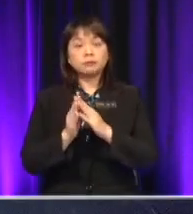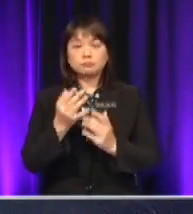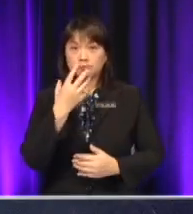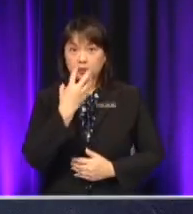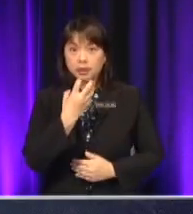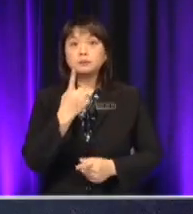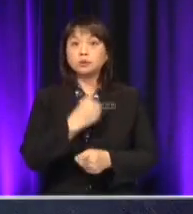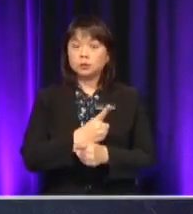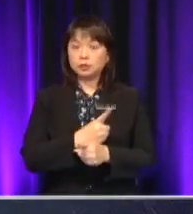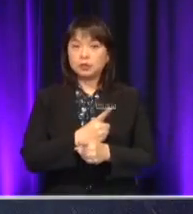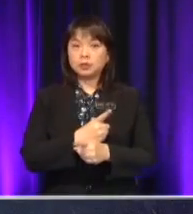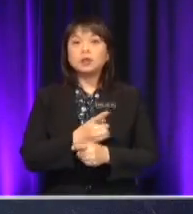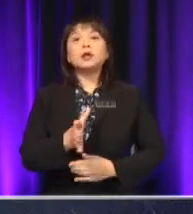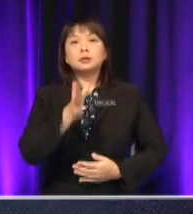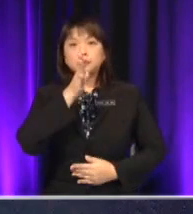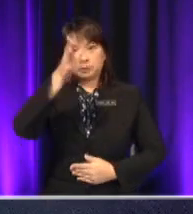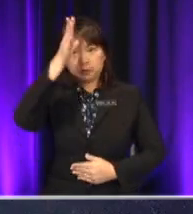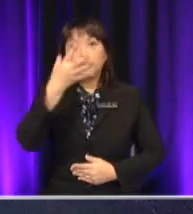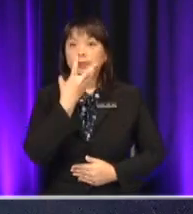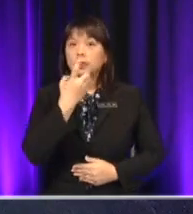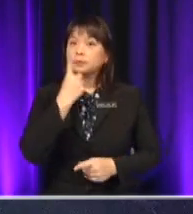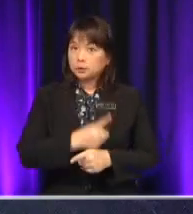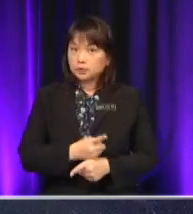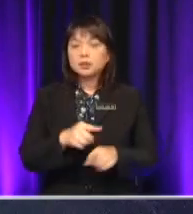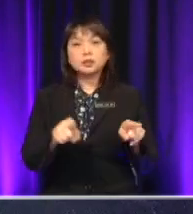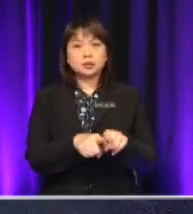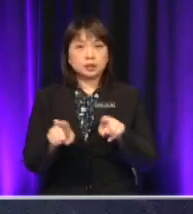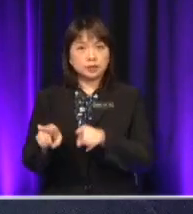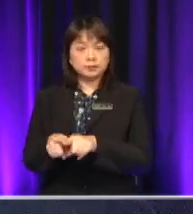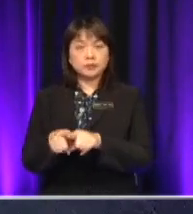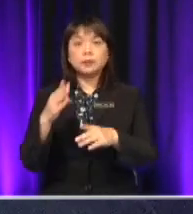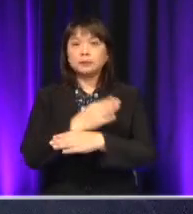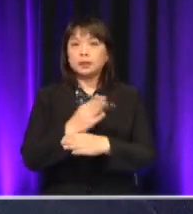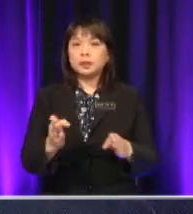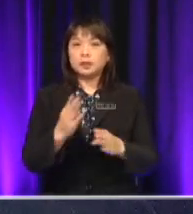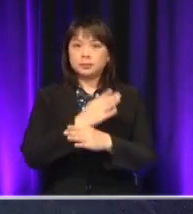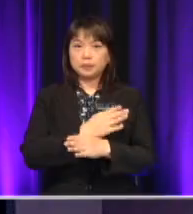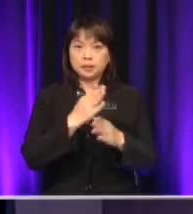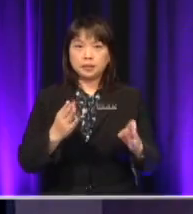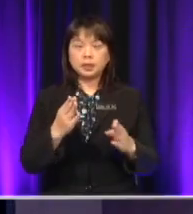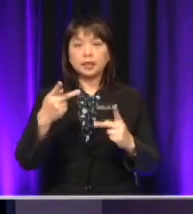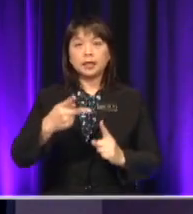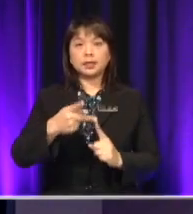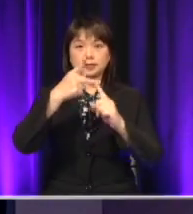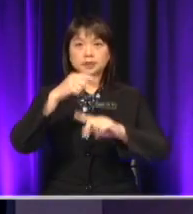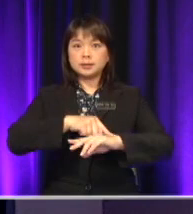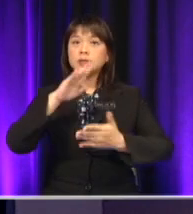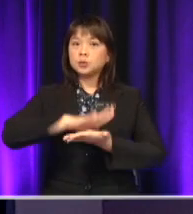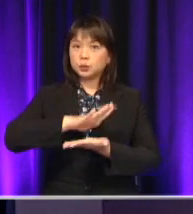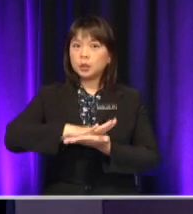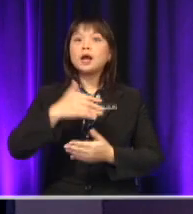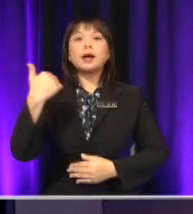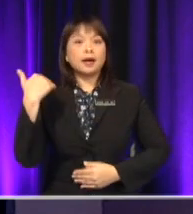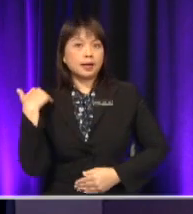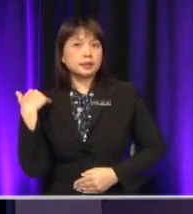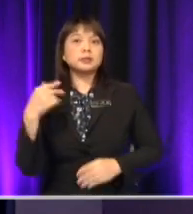dengan mak bapak lah. Saya rasa ibu bapa kan? saya. Betul. Okey, jadi sama juga bilik-bilik khas di dalam sekolah ada peraturan dia yang tersendiri